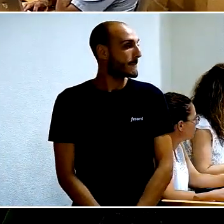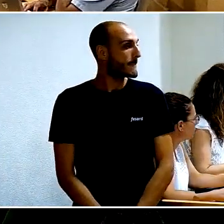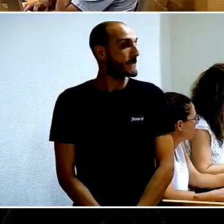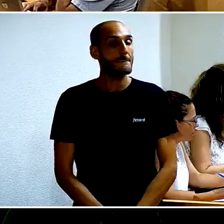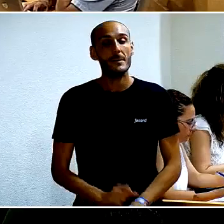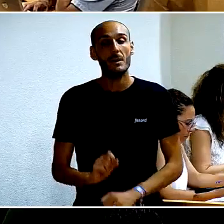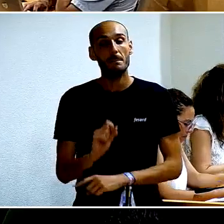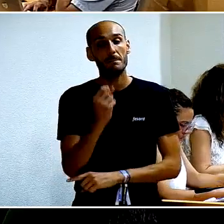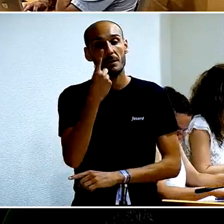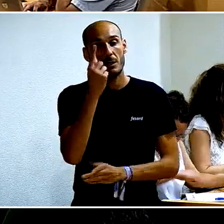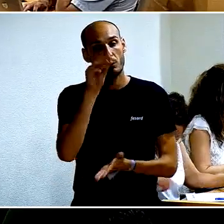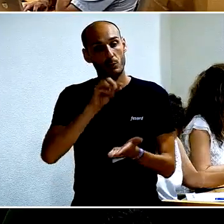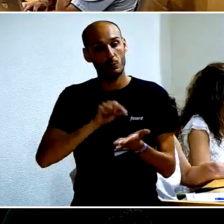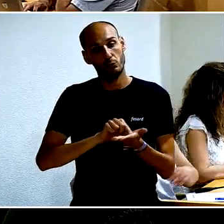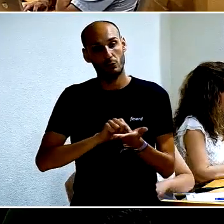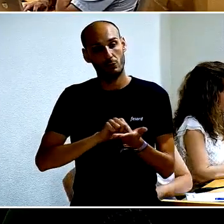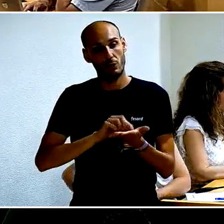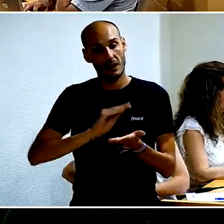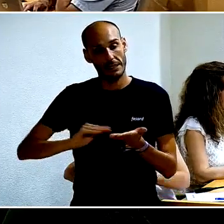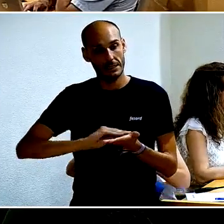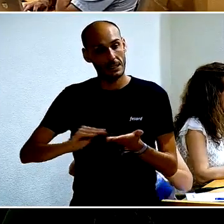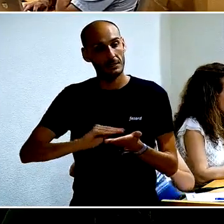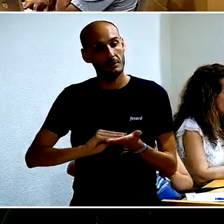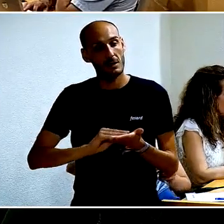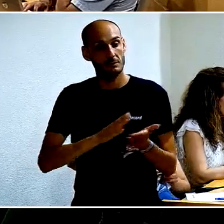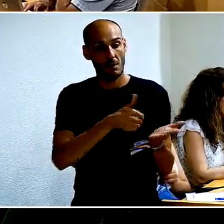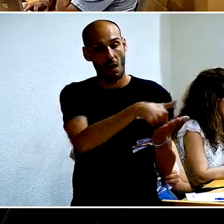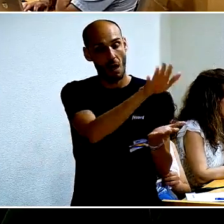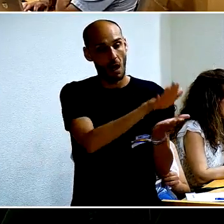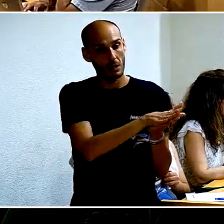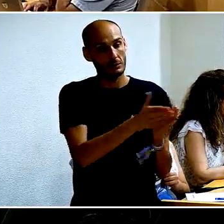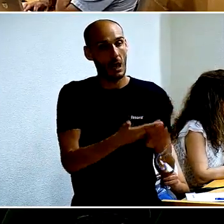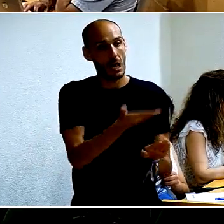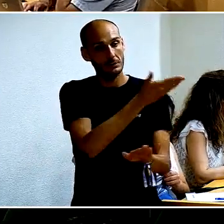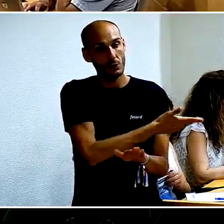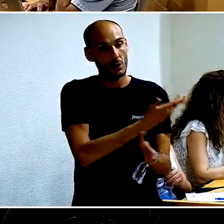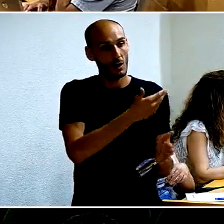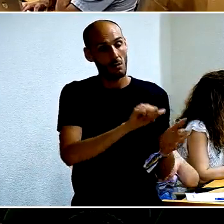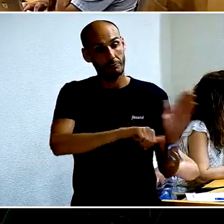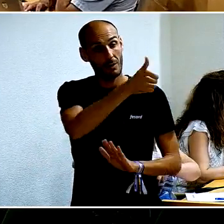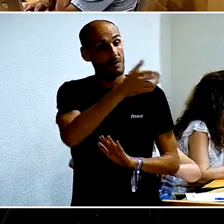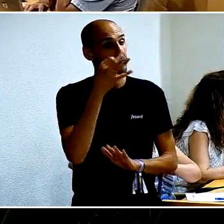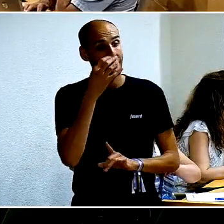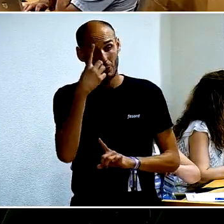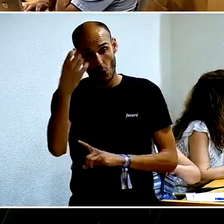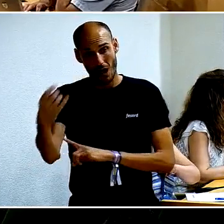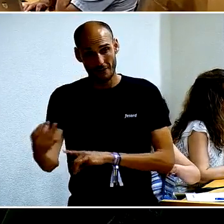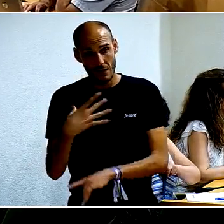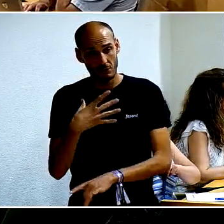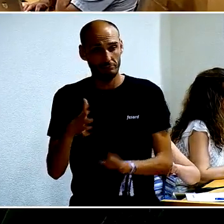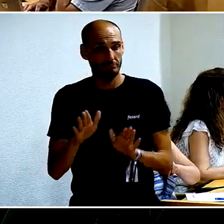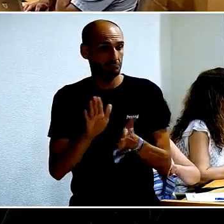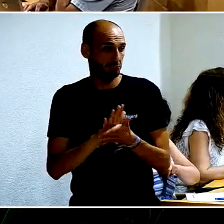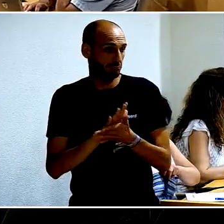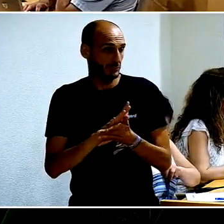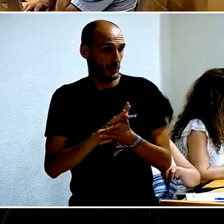primer punt de secretaria era l'aprovació de l'acte anterior, però crec que no ha pogut enviar-se. Vale? Se deixaria damunt de la taula per a la